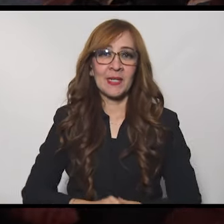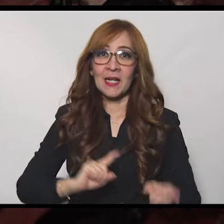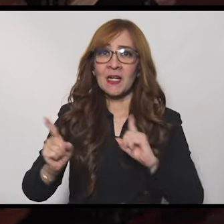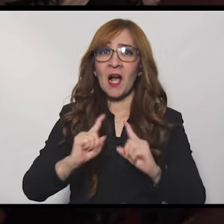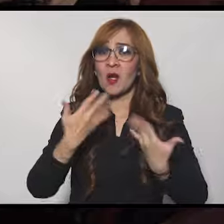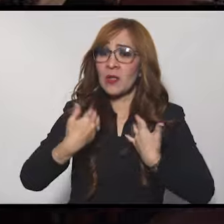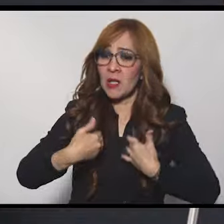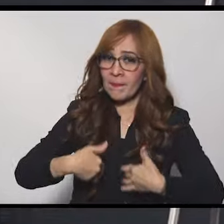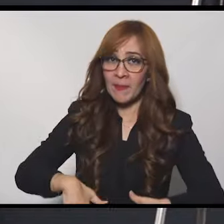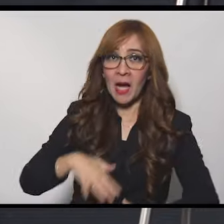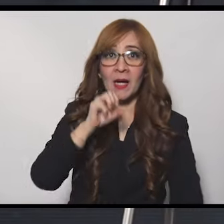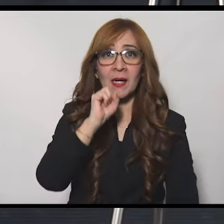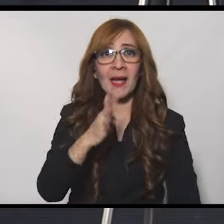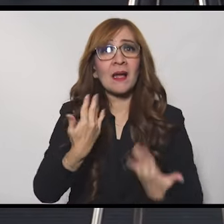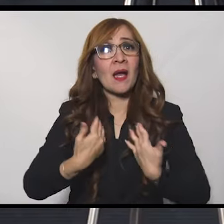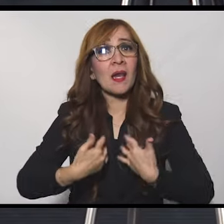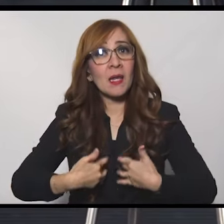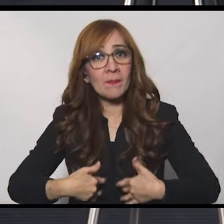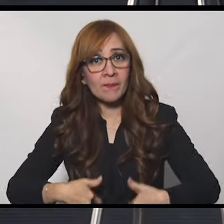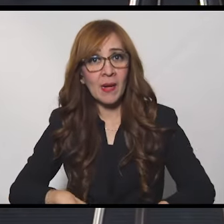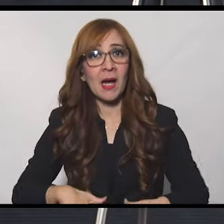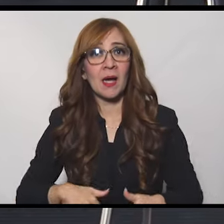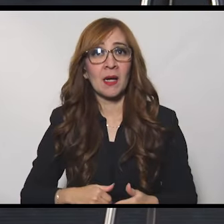Kalau lemah, katakan lemah.